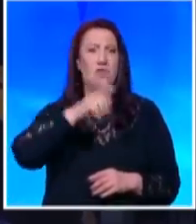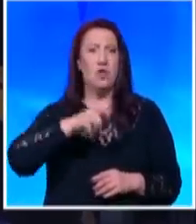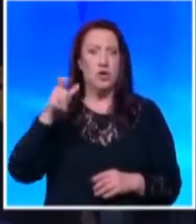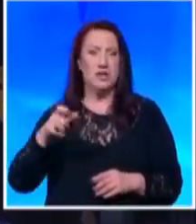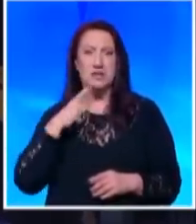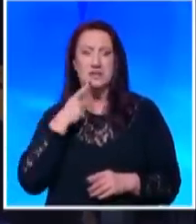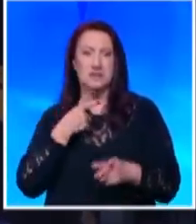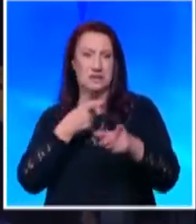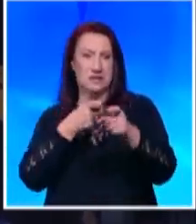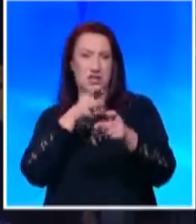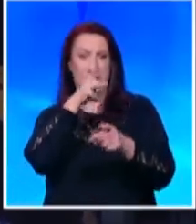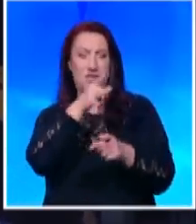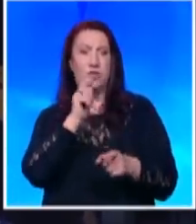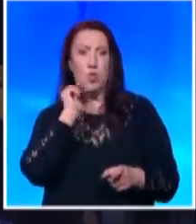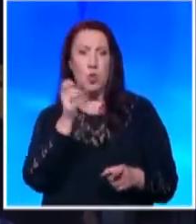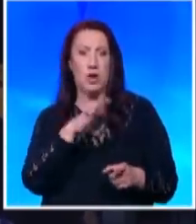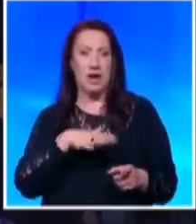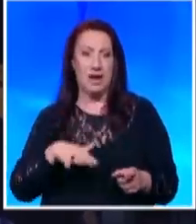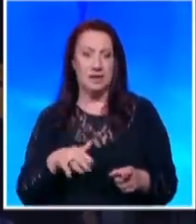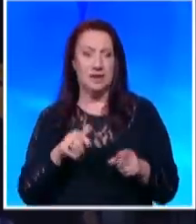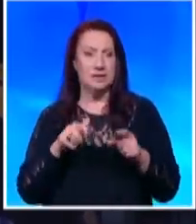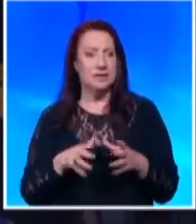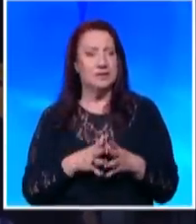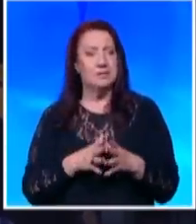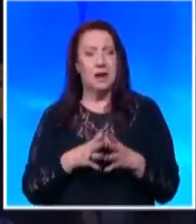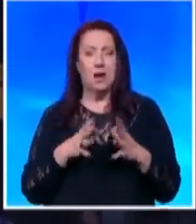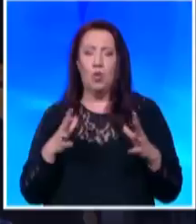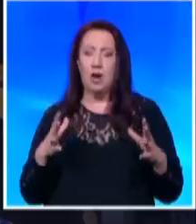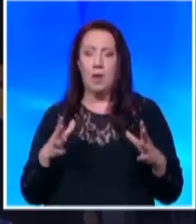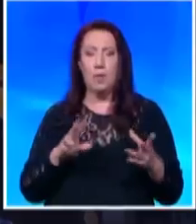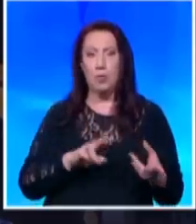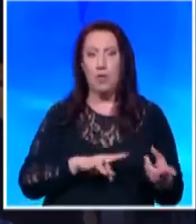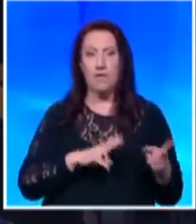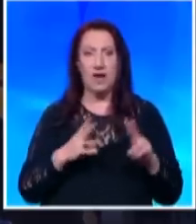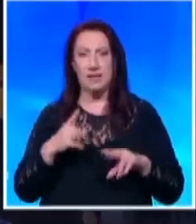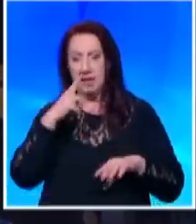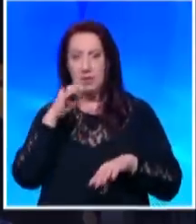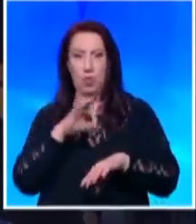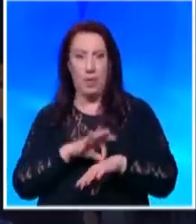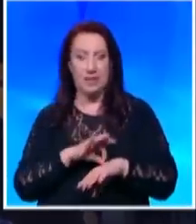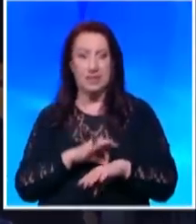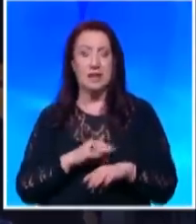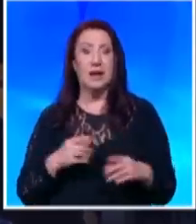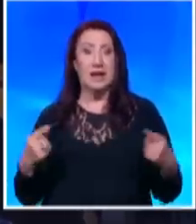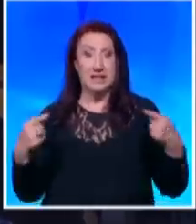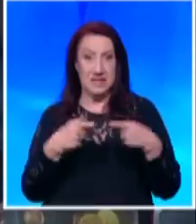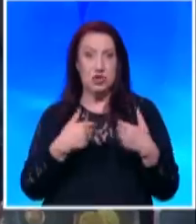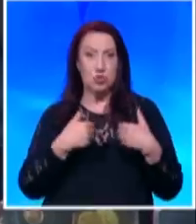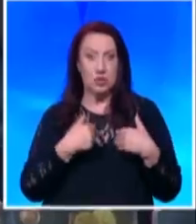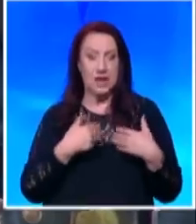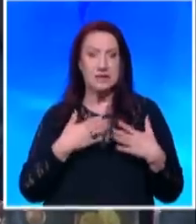Днес цивилизацията отново е изправена пред решаващ повратен момент. Срещу нашата родина е разгърната истинска